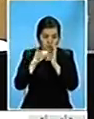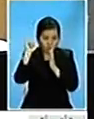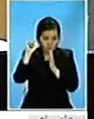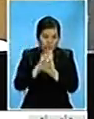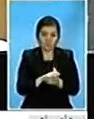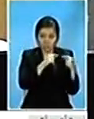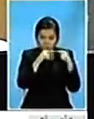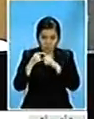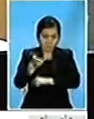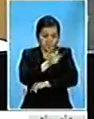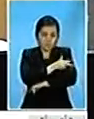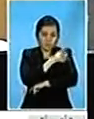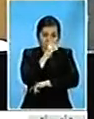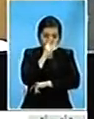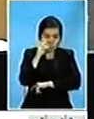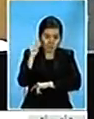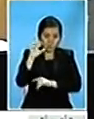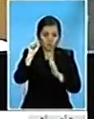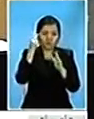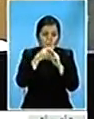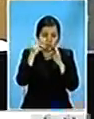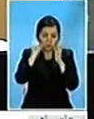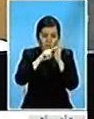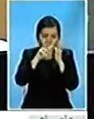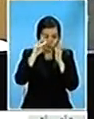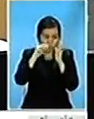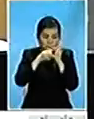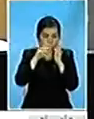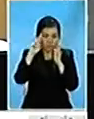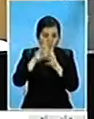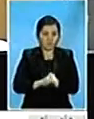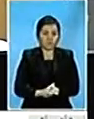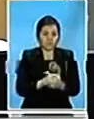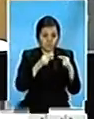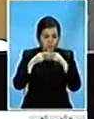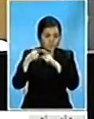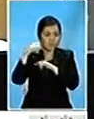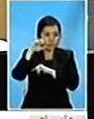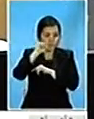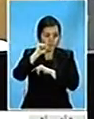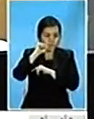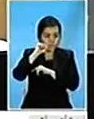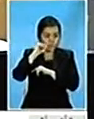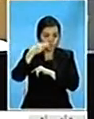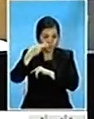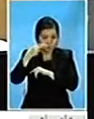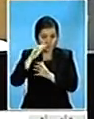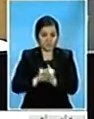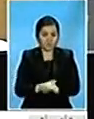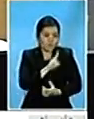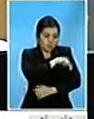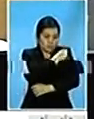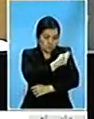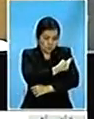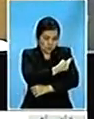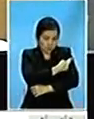ป็นท่านดร.สามารถราชพลสิทธิ์นะครับแล้วก็ท่านสารัตกุลศรีแล้วก็คุณหมอสุกิจอัตถวกรสี่ท่าน